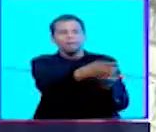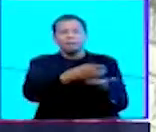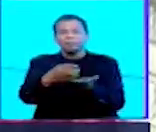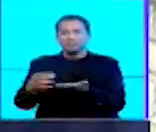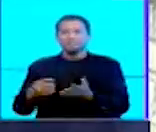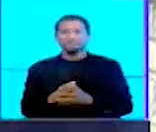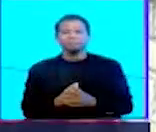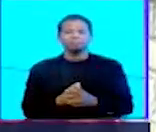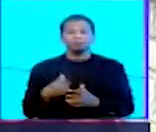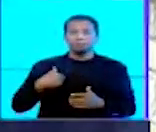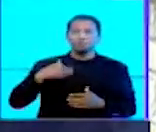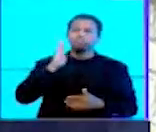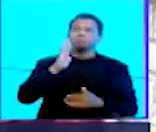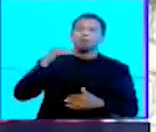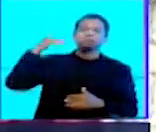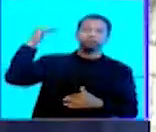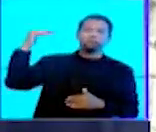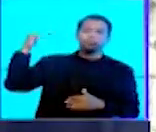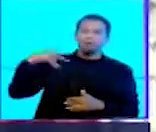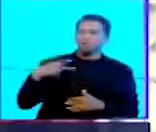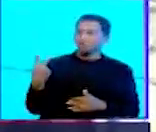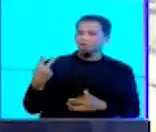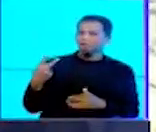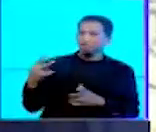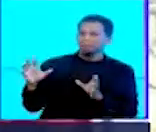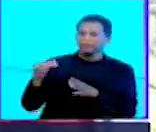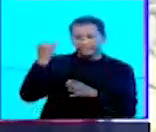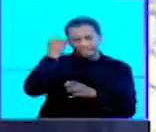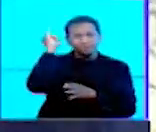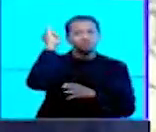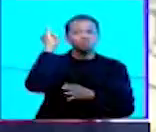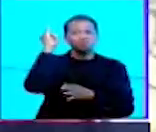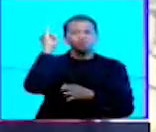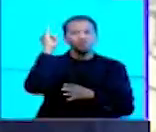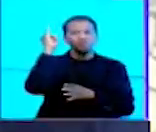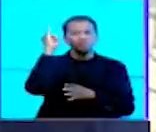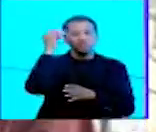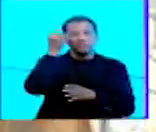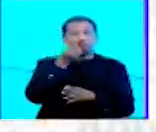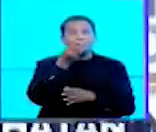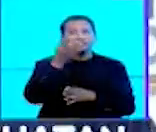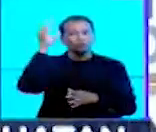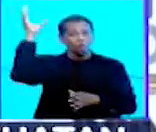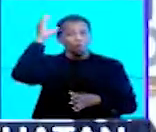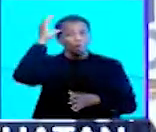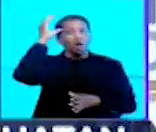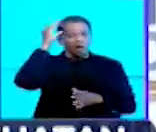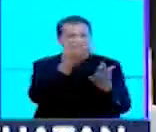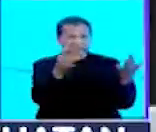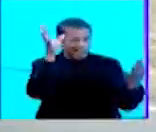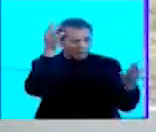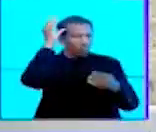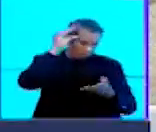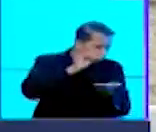anak muda ya yang lebih melek informasi, jadi kami berusaha memberitahu ke masyarakat. Merasa bangga karena